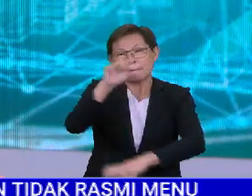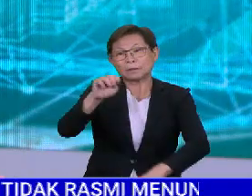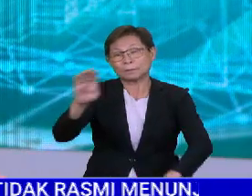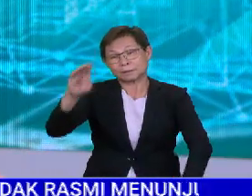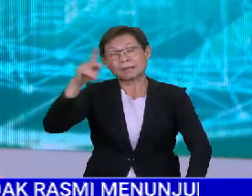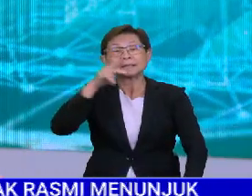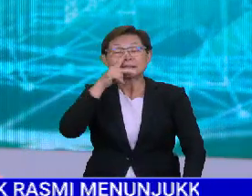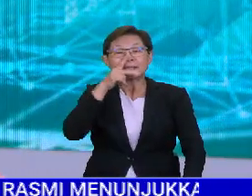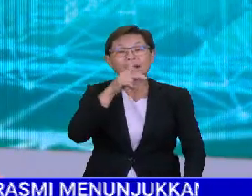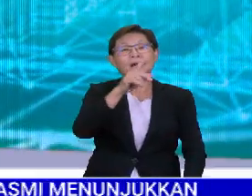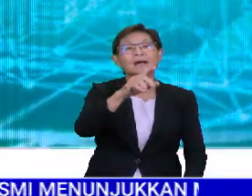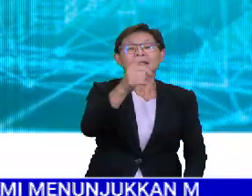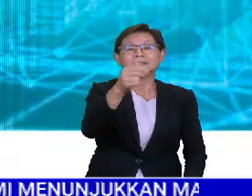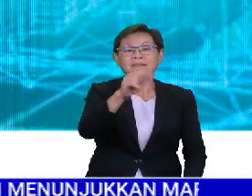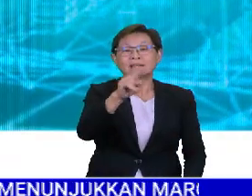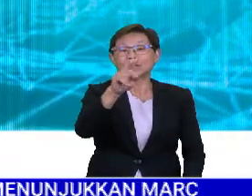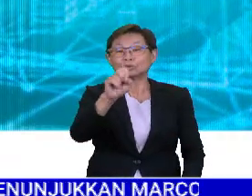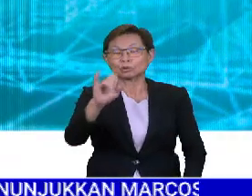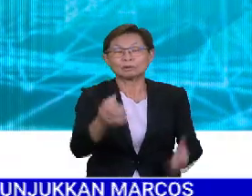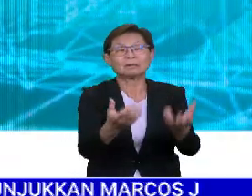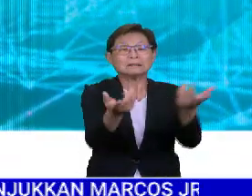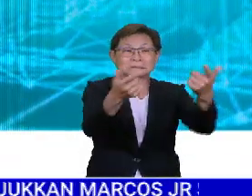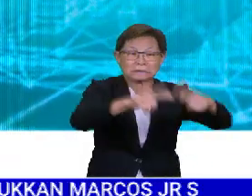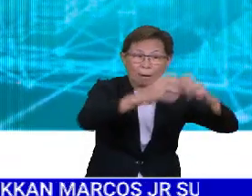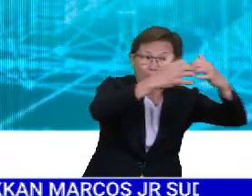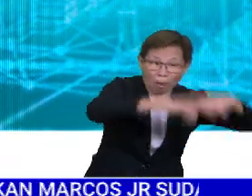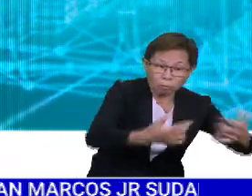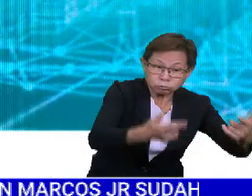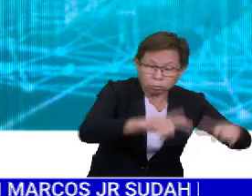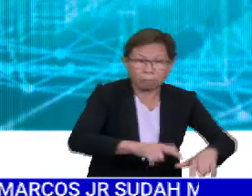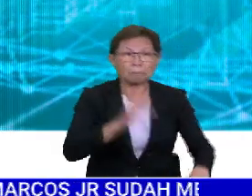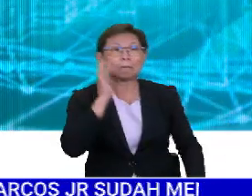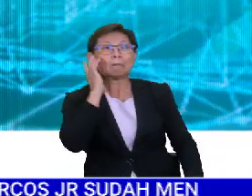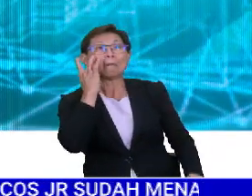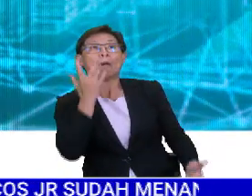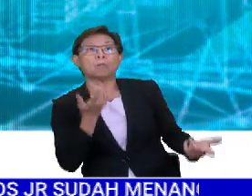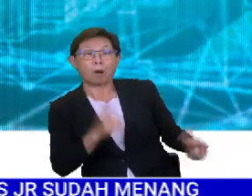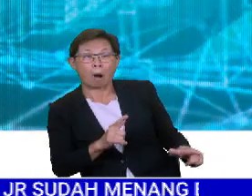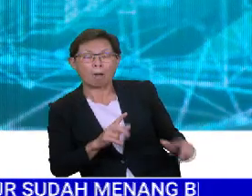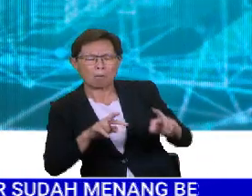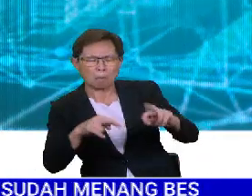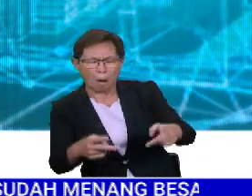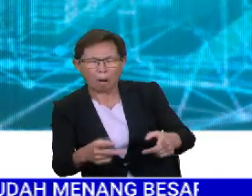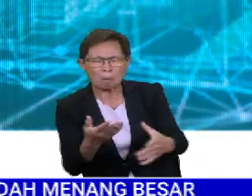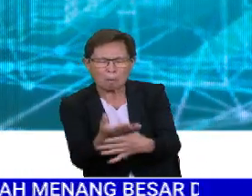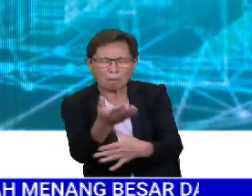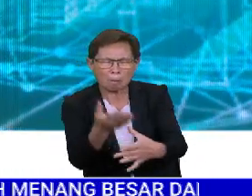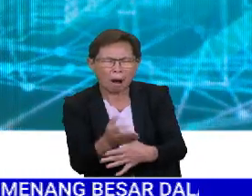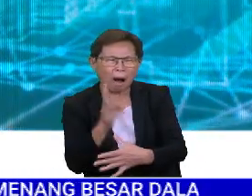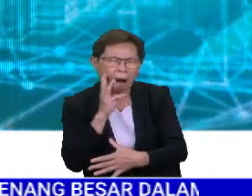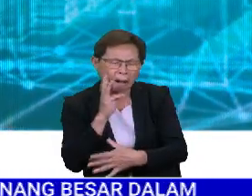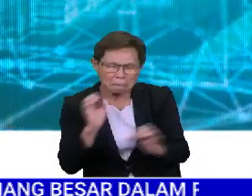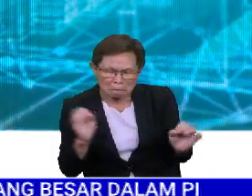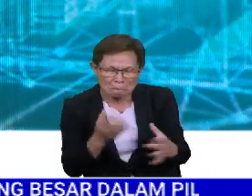Sri Muhammad Sanusi Makno berkata kejadian runtuhan itu adalah di luar jangka dan menyebabkan berlaku gangguan bekalan air